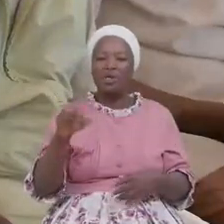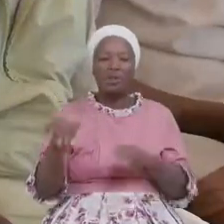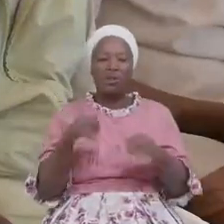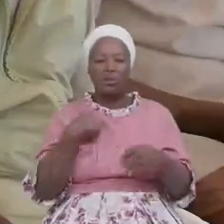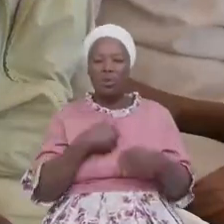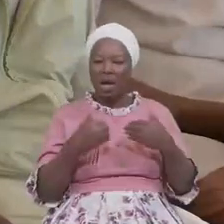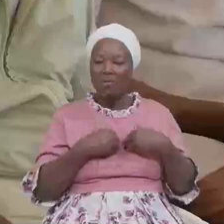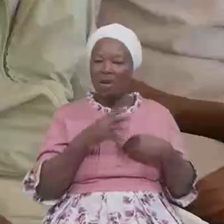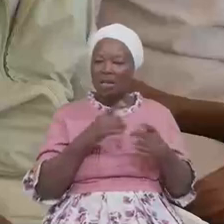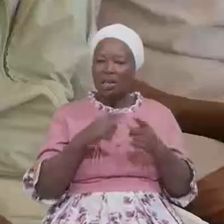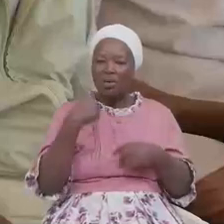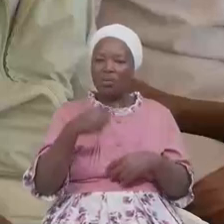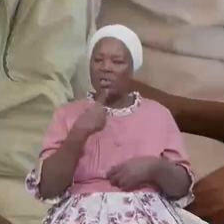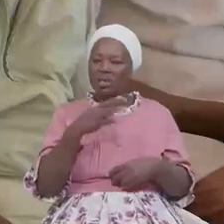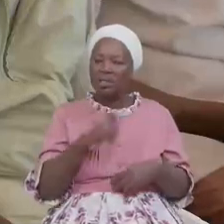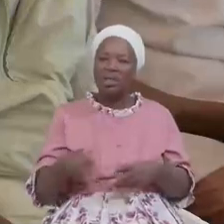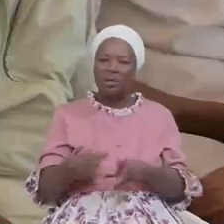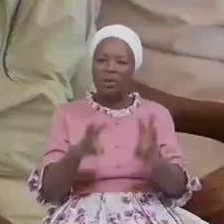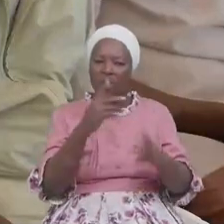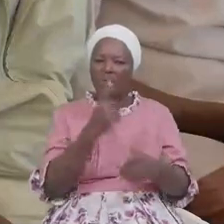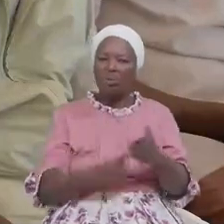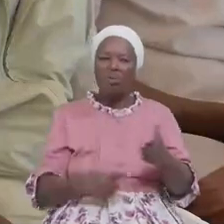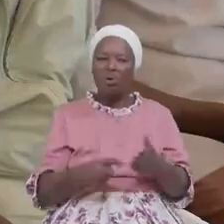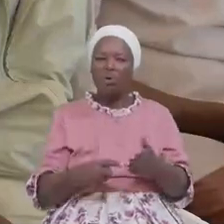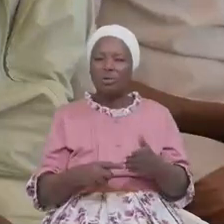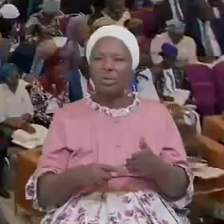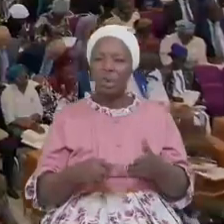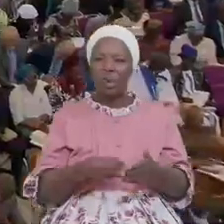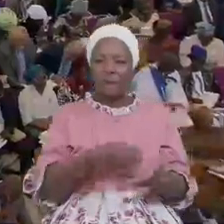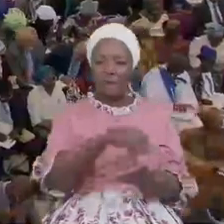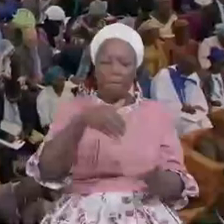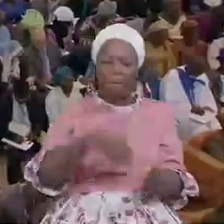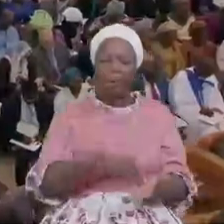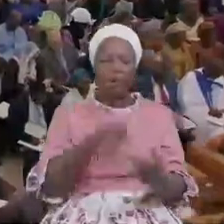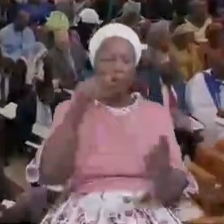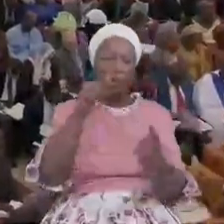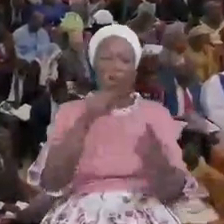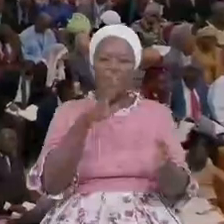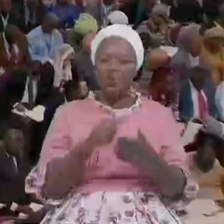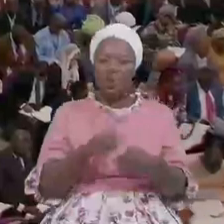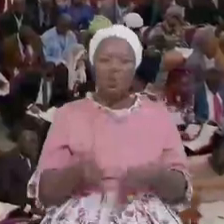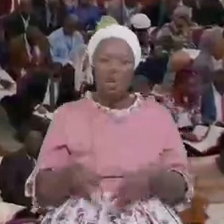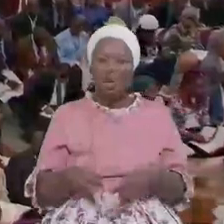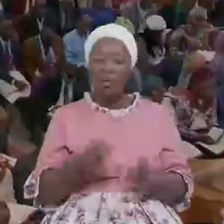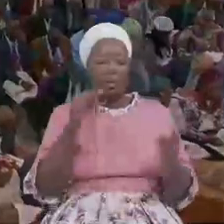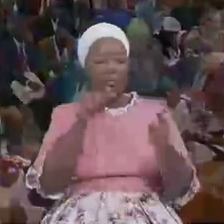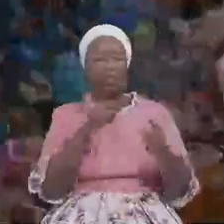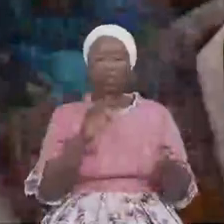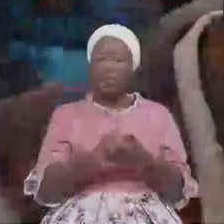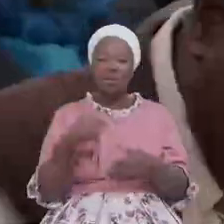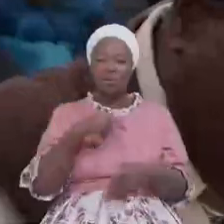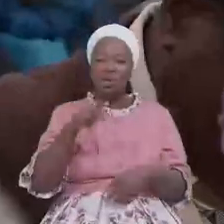Et qui montre le chemin? Et qui nous doit la direction que nous devrions suivre,